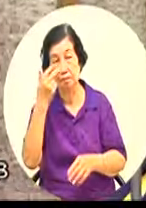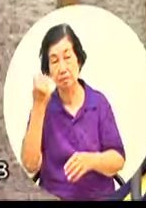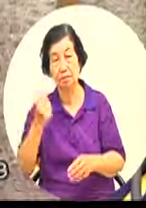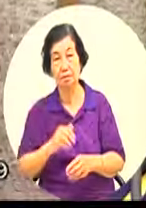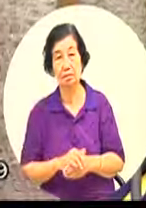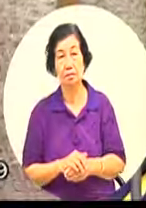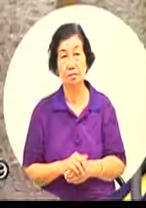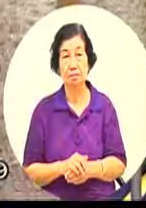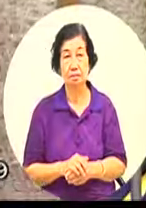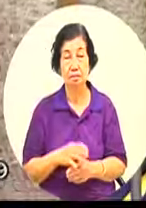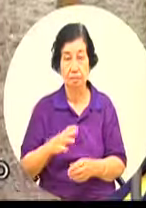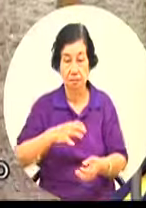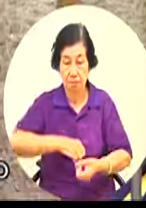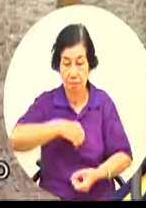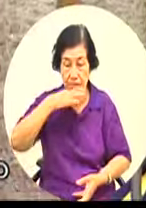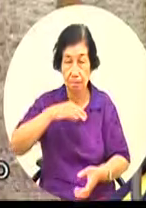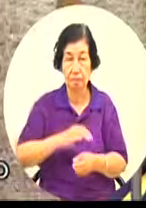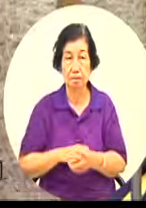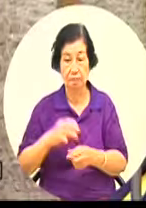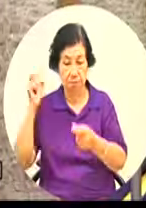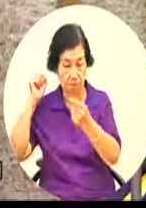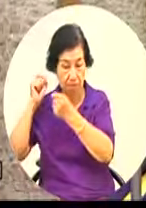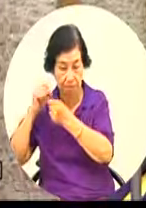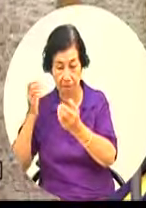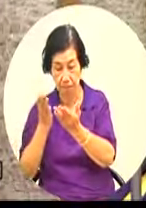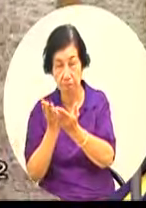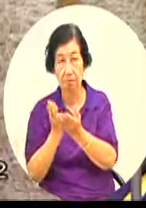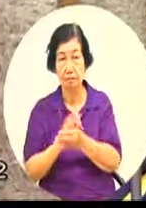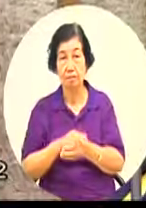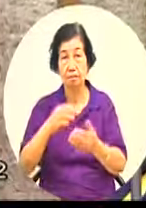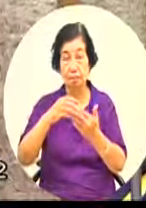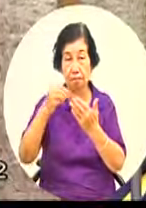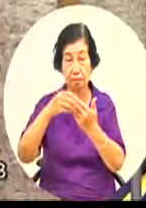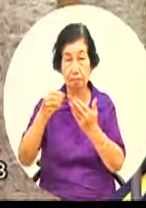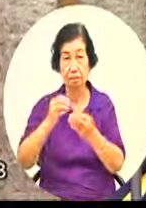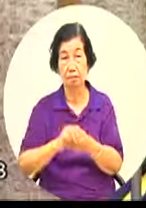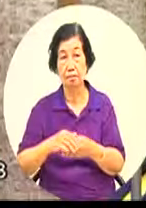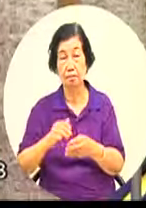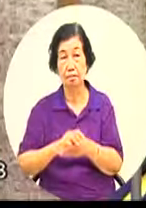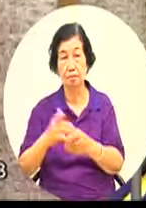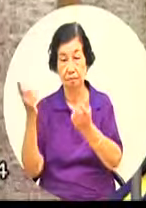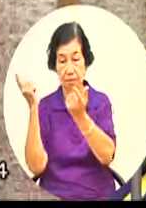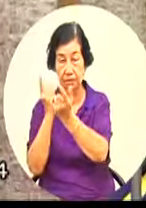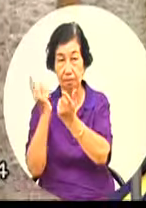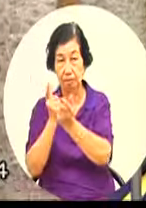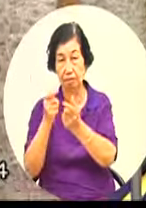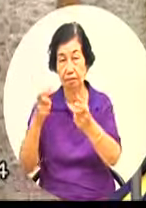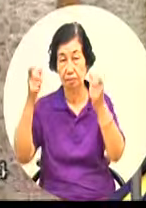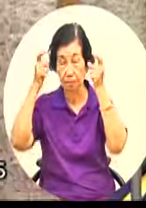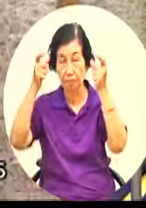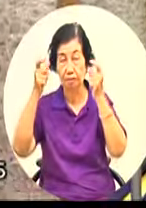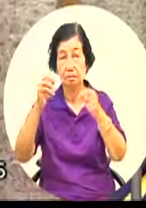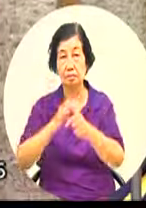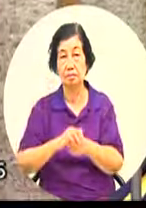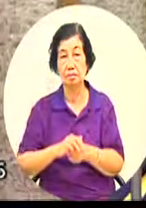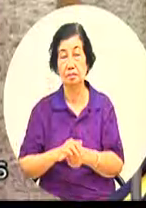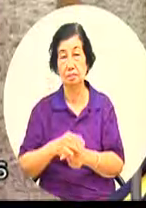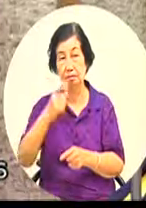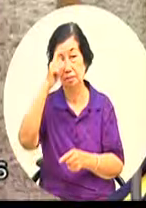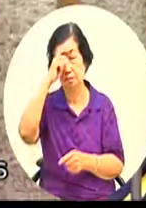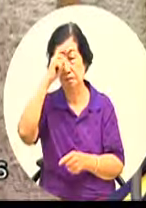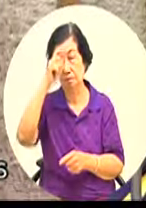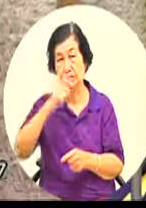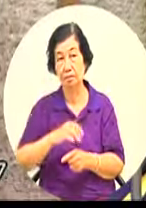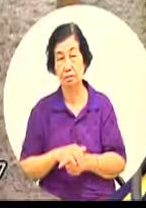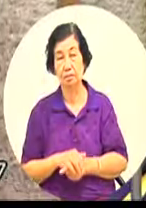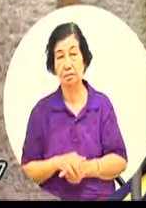让长者或是在就近就读的，我们现在有选到就是比较偏北高雄的部分哈，希望能够在比